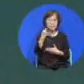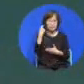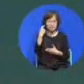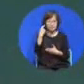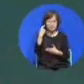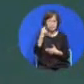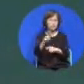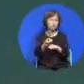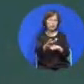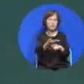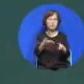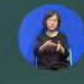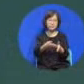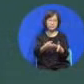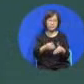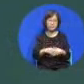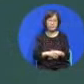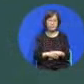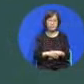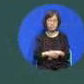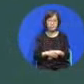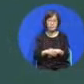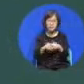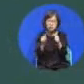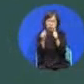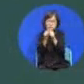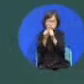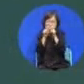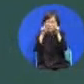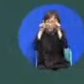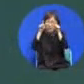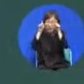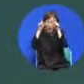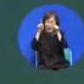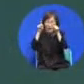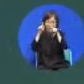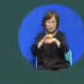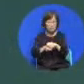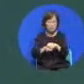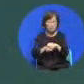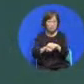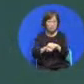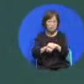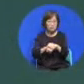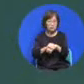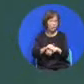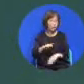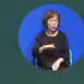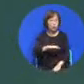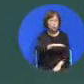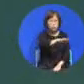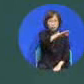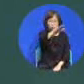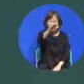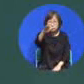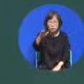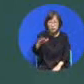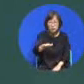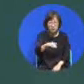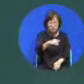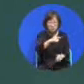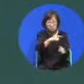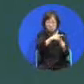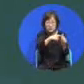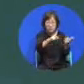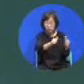was completely 자, relayed. 수양. A ram. 우리가 죽어야 되는 대신에 수양을 하나님께서 주게 하셨다. Even though